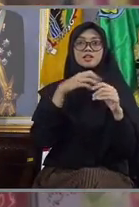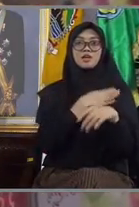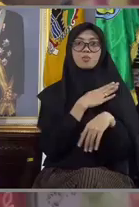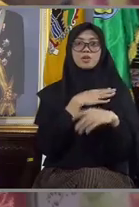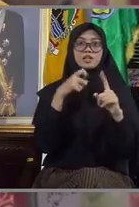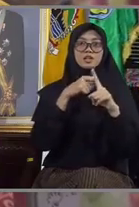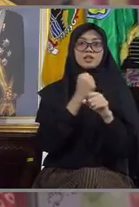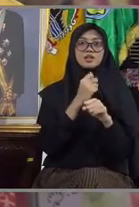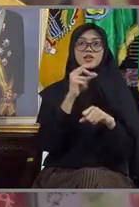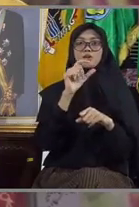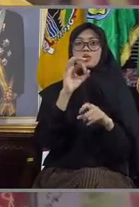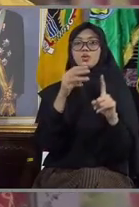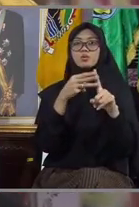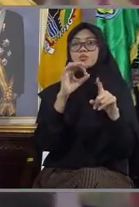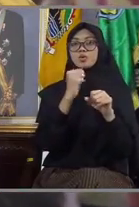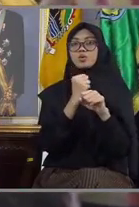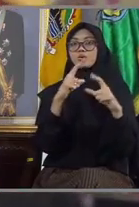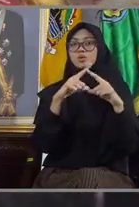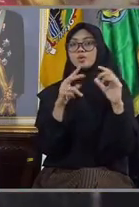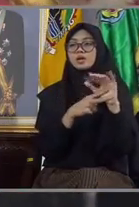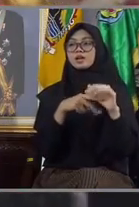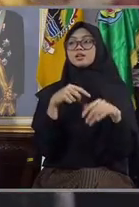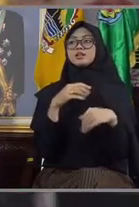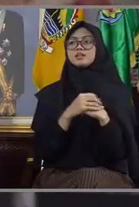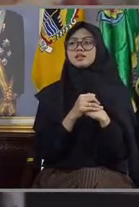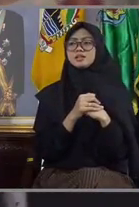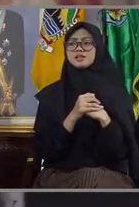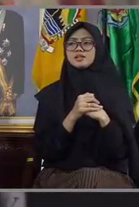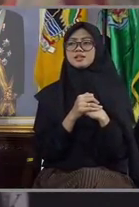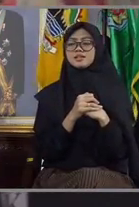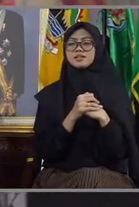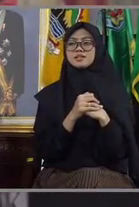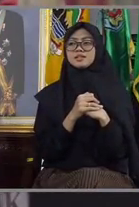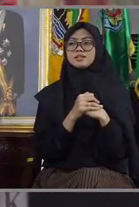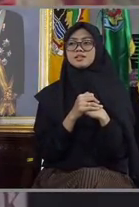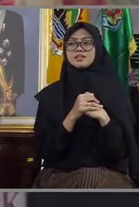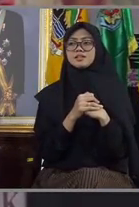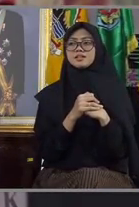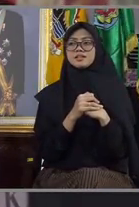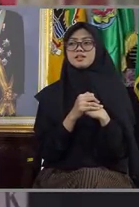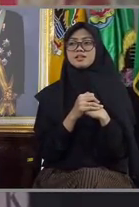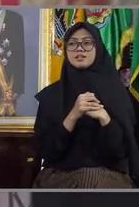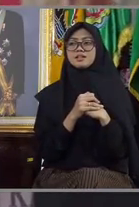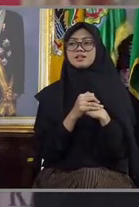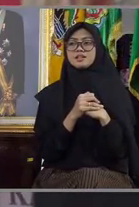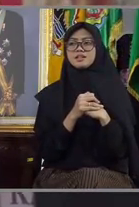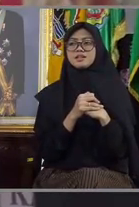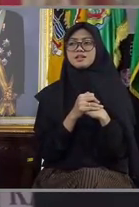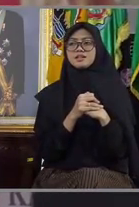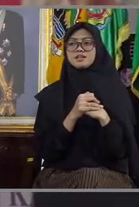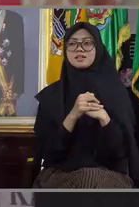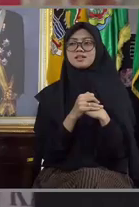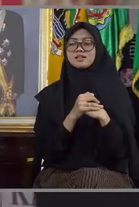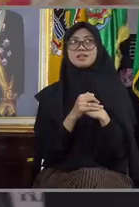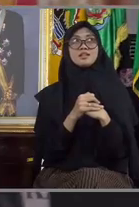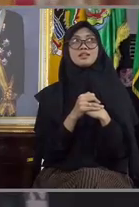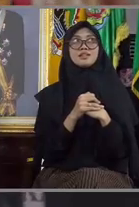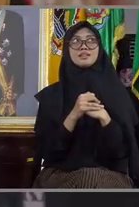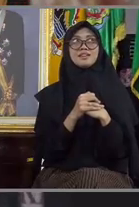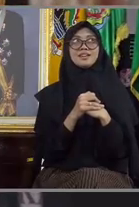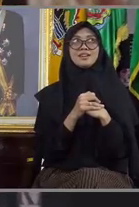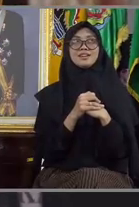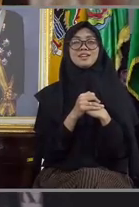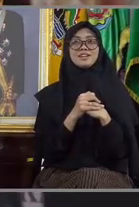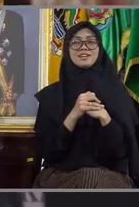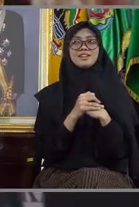Wakil Gubernur, kami dari FKKG sudah pernah menyampaikan bahwa FKKG di Kabupaten Grobogan mempunyai satu